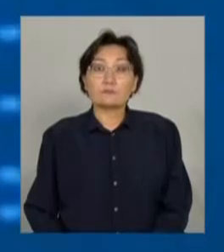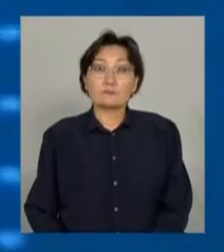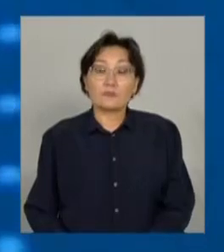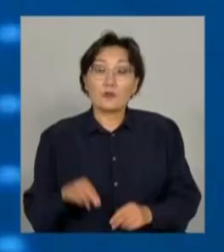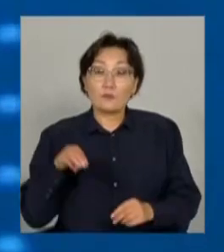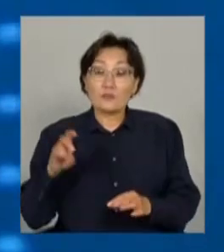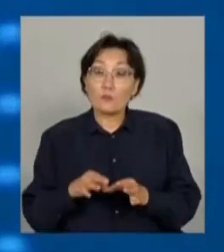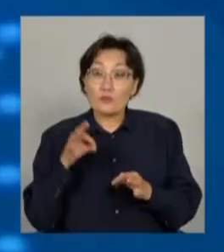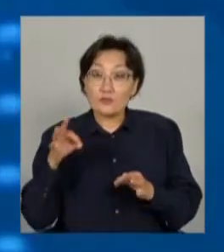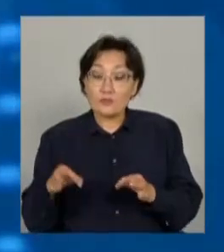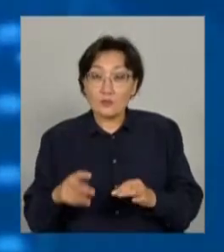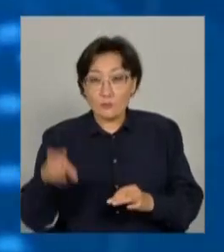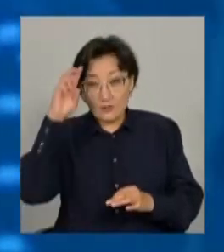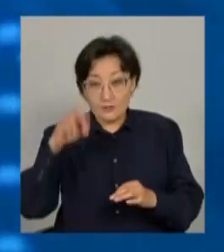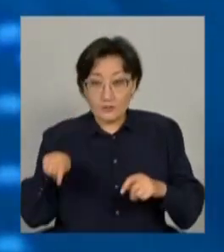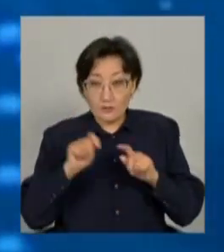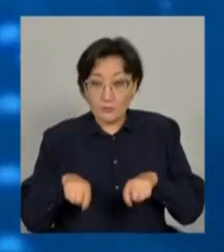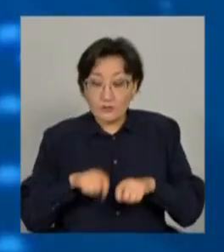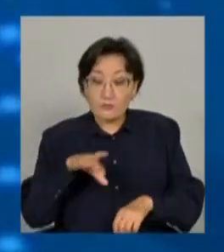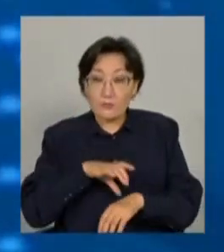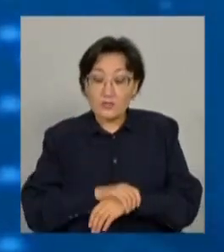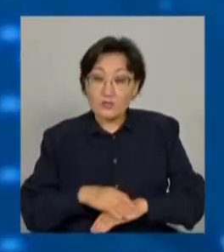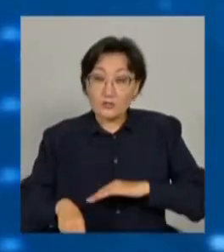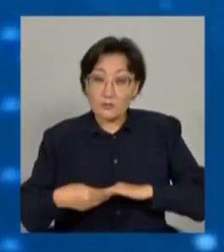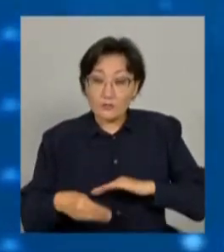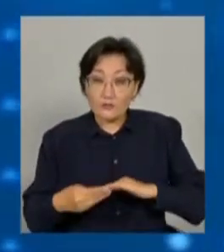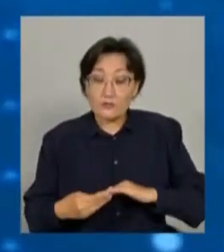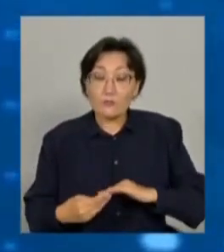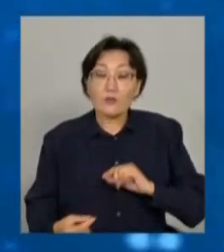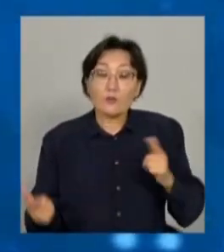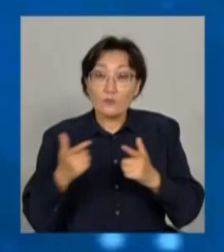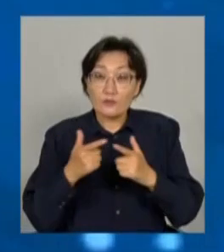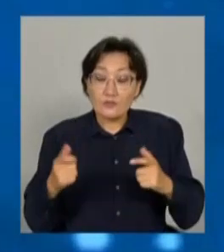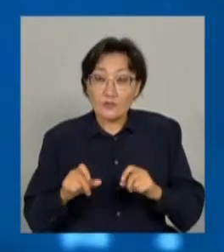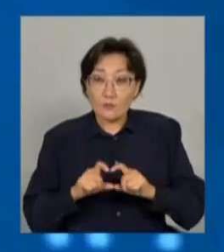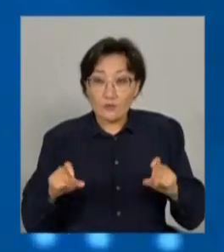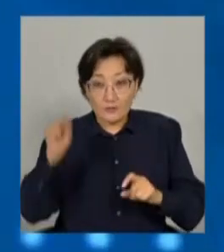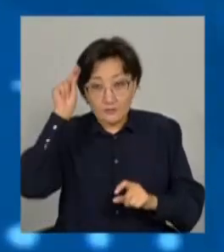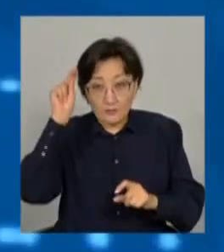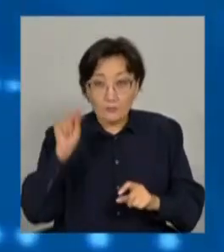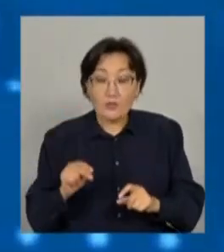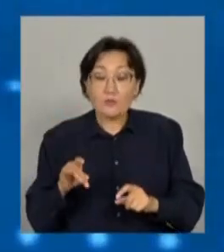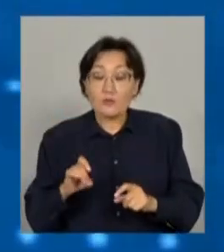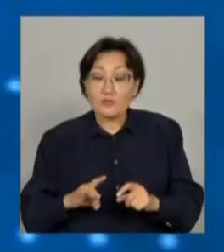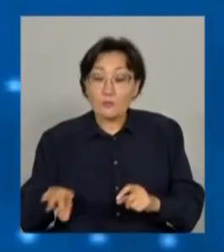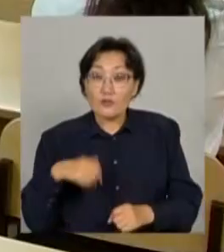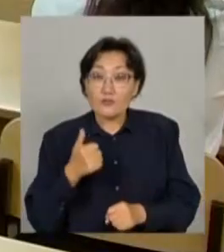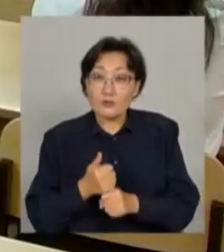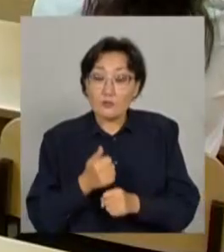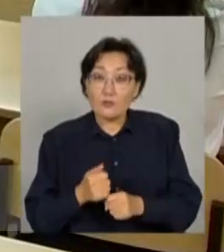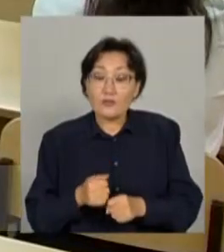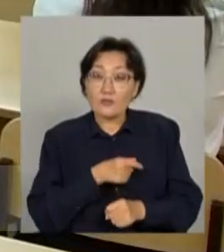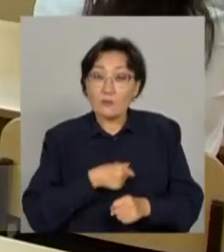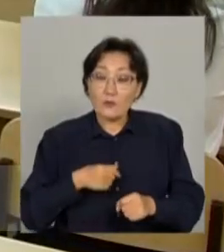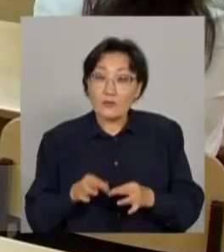В Туркестанской области госаудитора заподозрили в коррупции. По данным Антикора, в одном из учебных заведений Сарагашского района главному